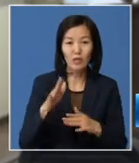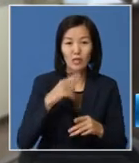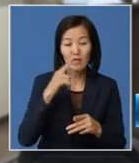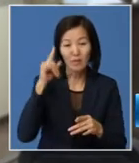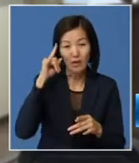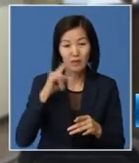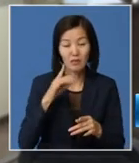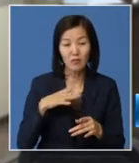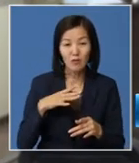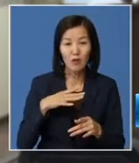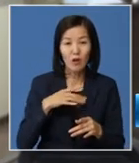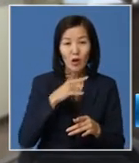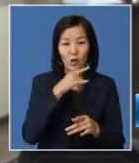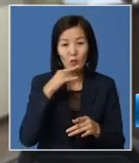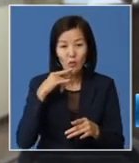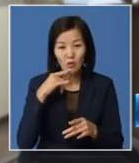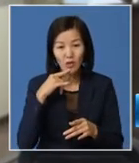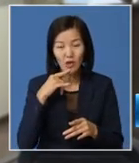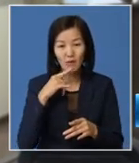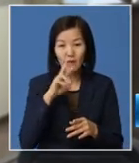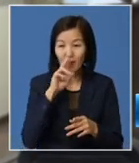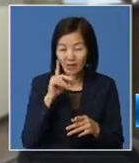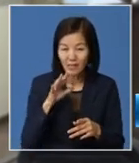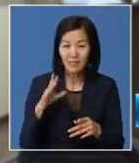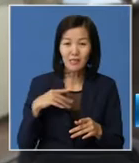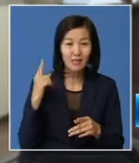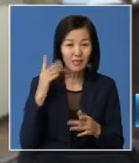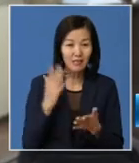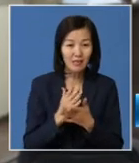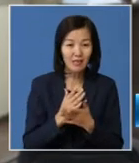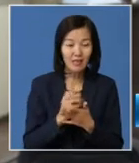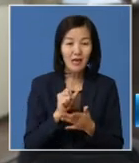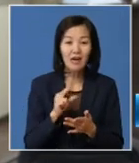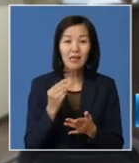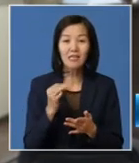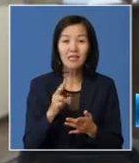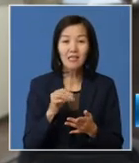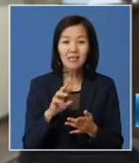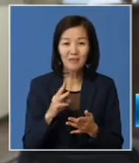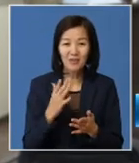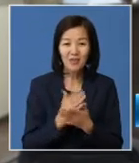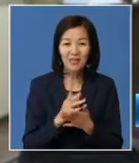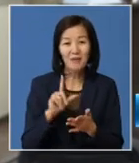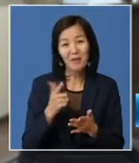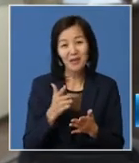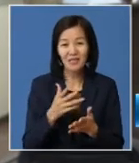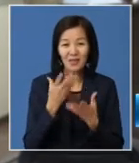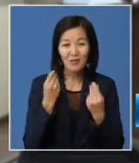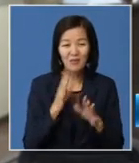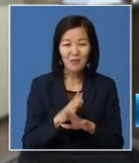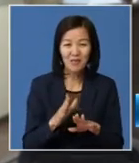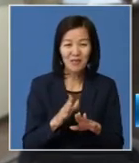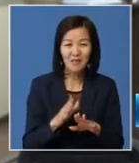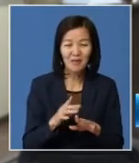болады. Орысша сөйлесем де үнім қазақша шығып тұрады. Қанша не болсын акцент деген болады, кейде мияқ кезін ағымып кетіп жатасың. Сол сияқты тіл жағынан